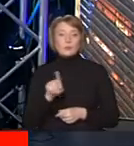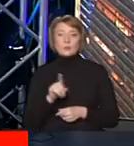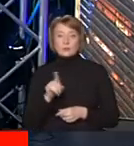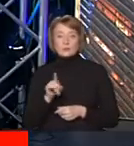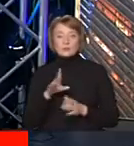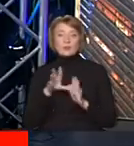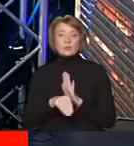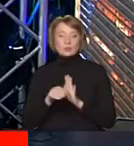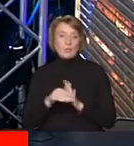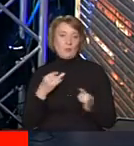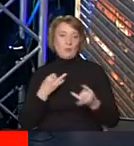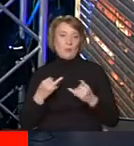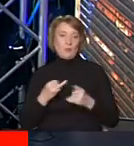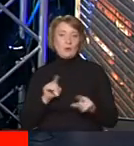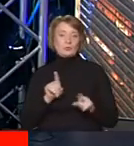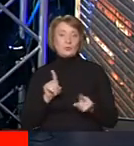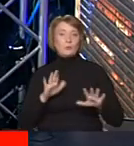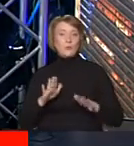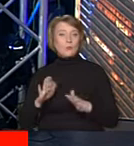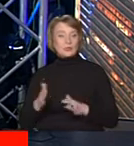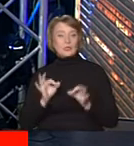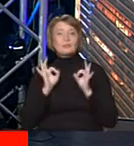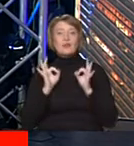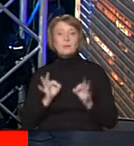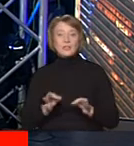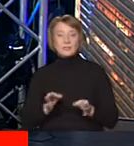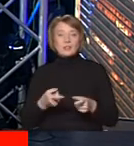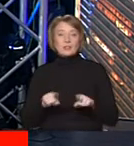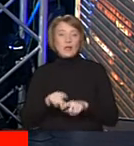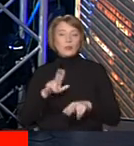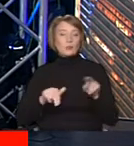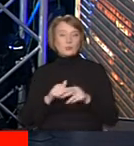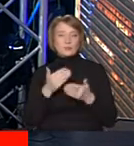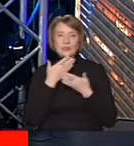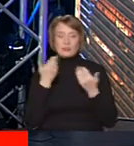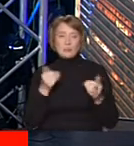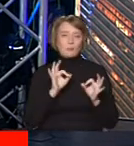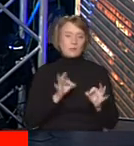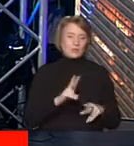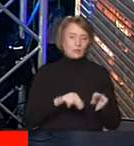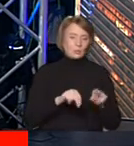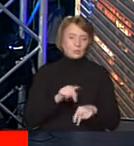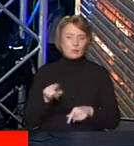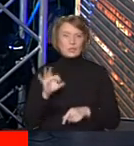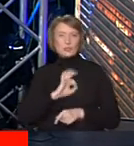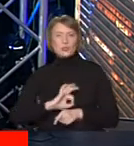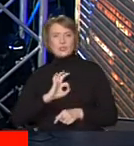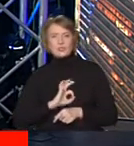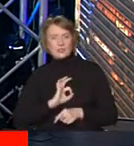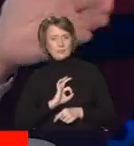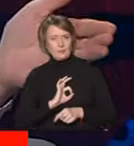зайшлася розмова, та, то там вже дуже цікавий момент. Насправді, він так будувався, він там, по-перше, не мали права вони його будувати, так? Його навіть, до речі, коли ви сказали 150 тисяч людей